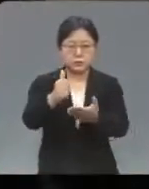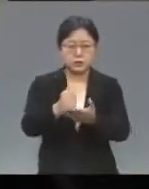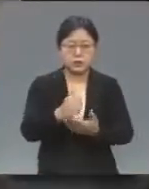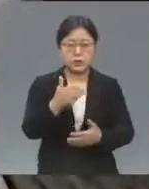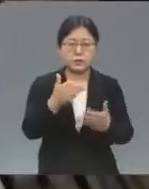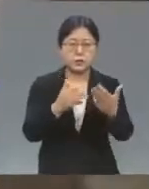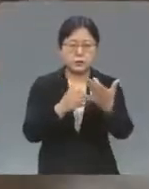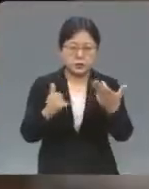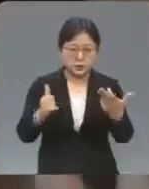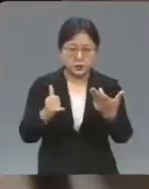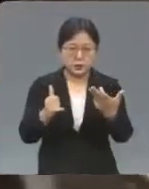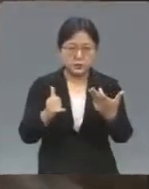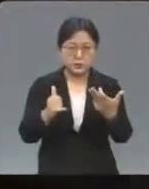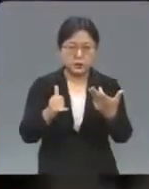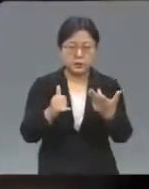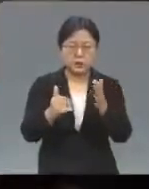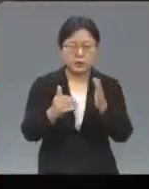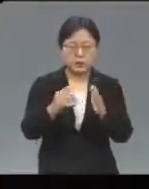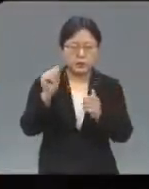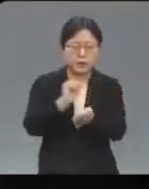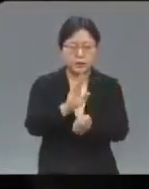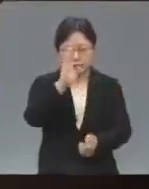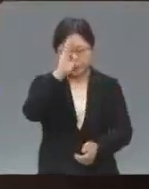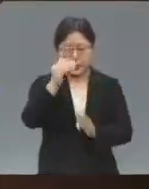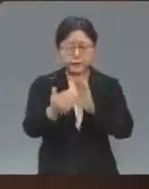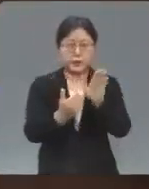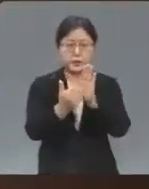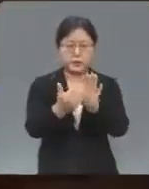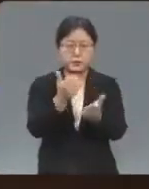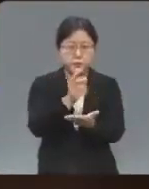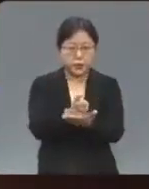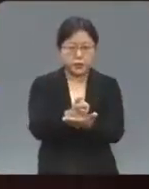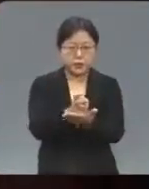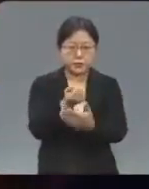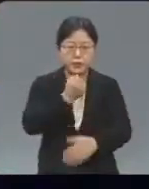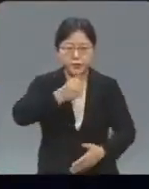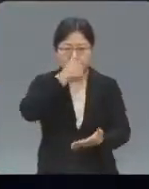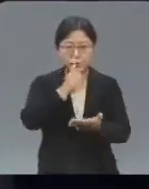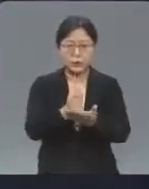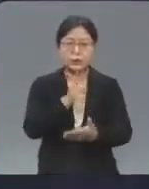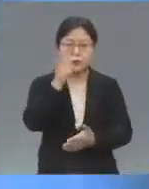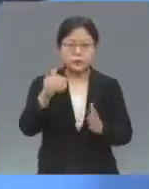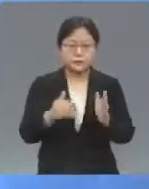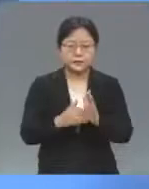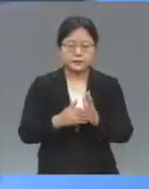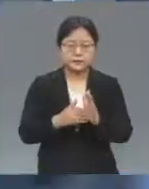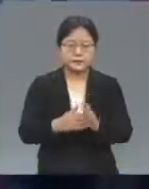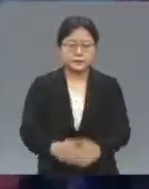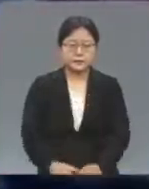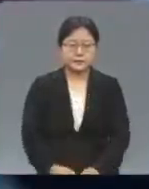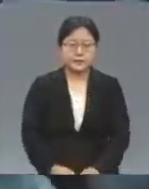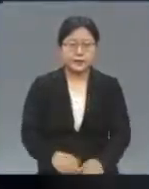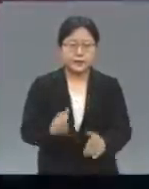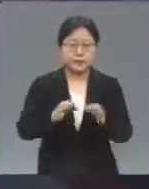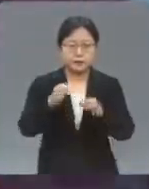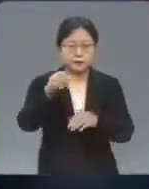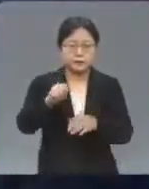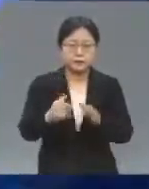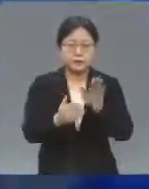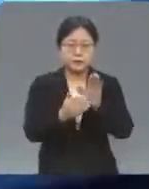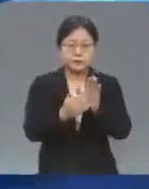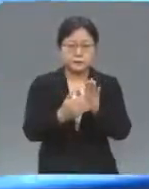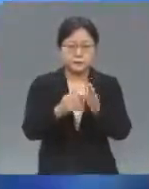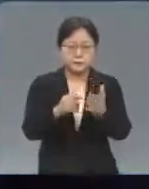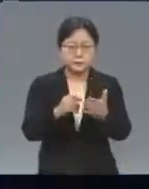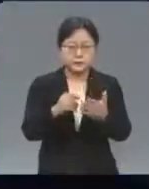18명을 적발 해서 감염병 예방 법 등의 위반 혐의로 입건했다고 밝혔습니다 배당 업소는 적발을 피하기 위해